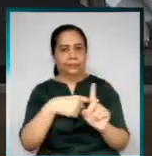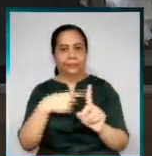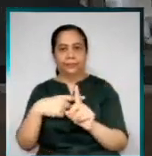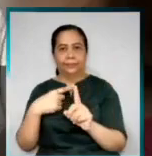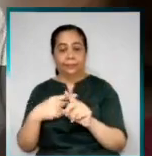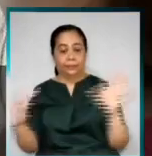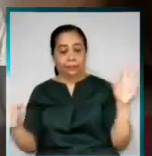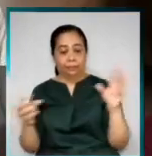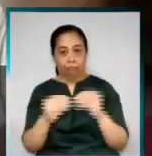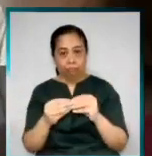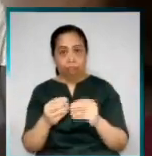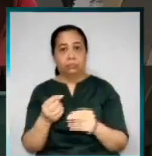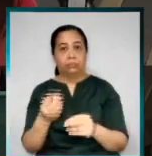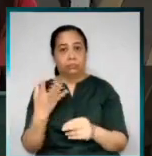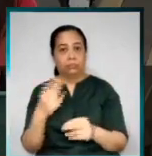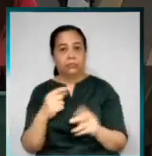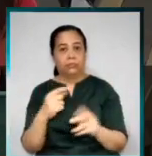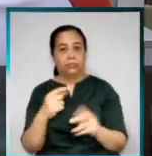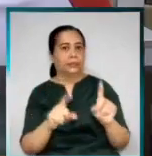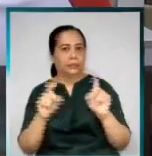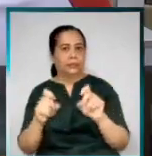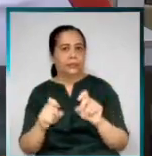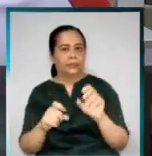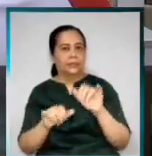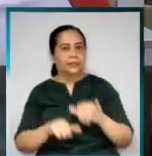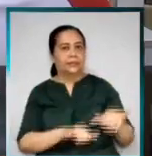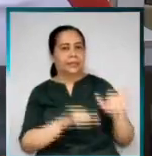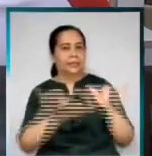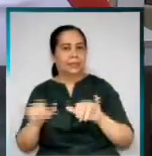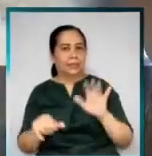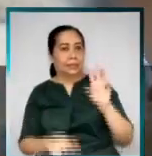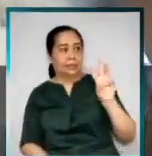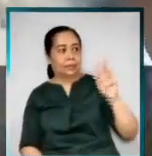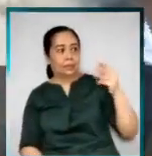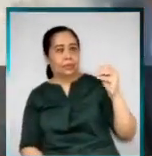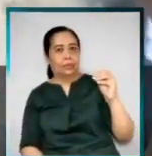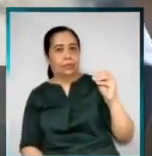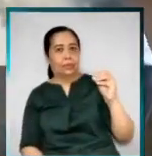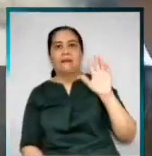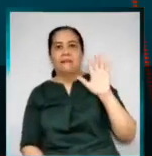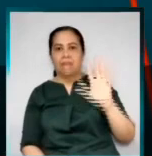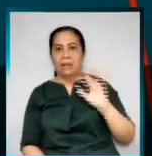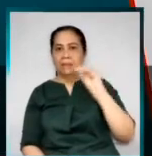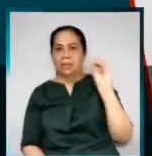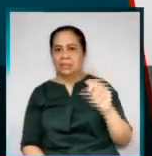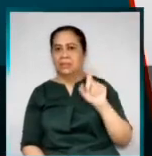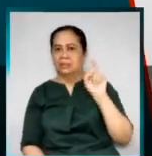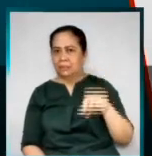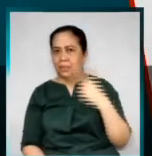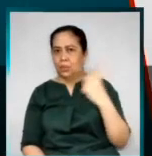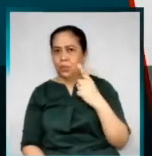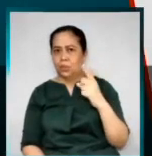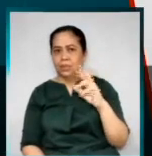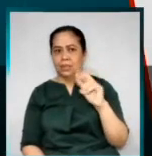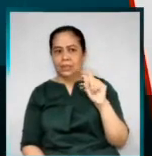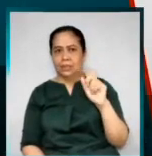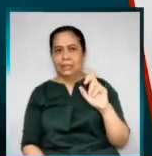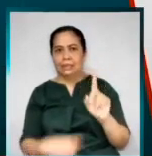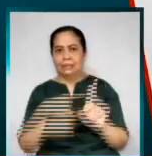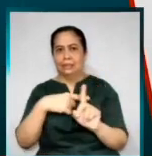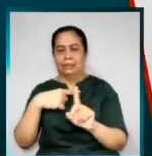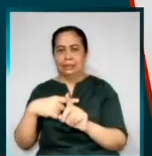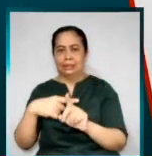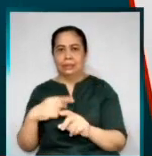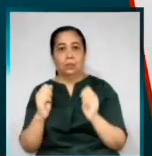bilang ng mga tinest. Sa standard ng WHO, 5% lang dapat ang positivity rate. What this means is that we may not